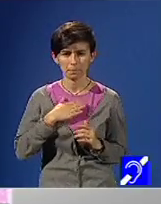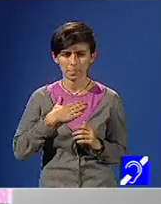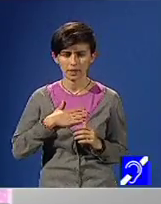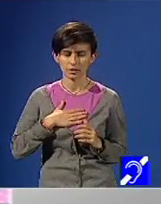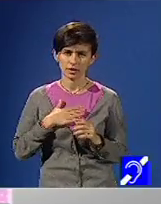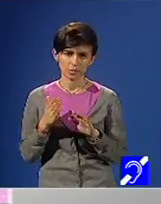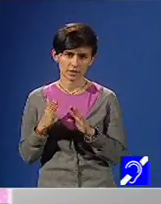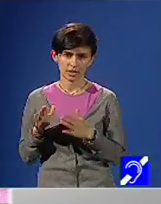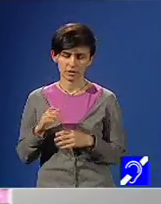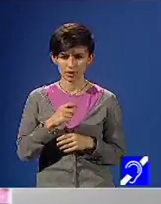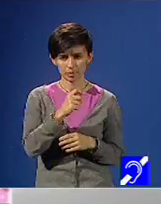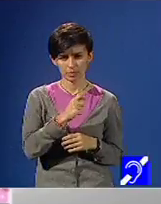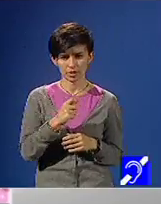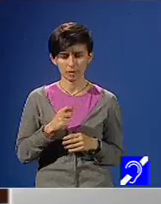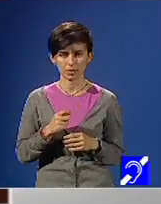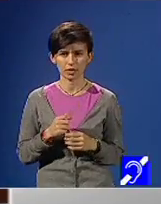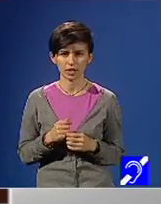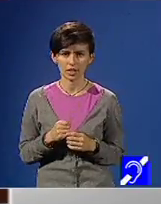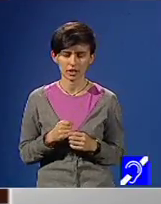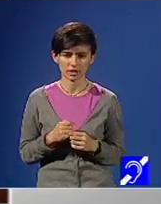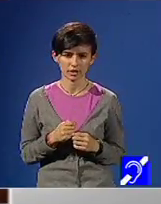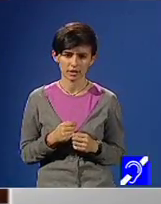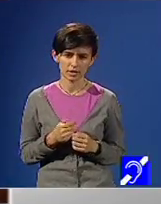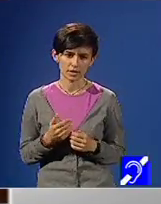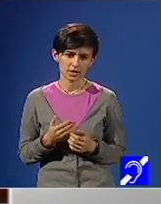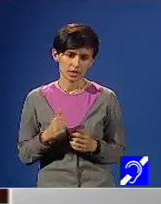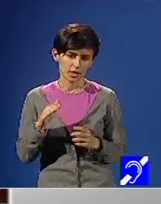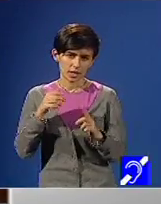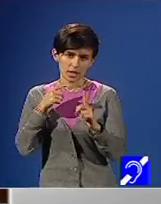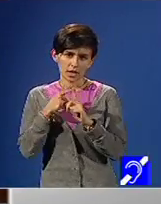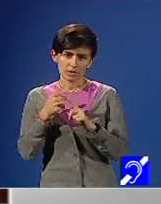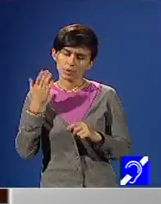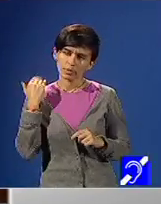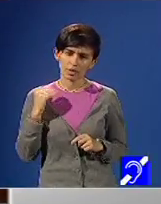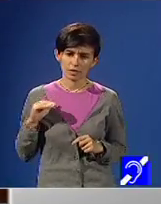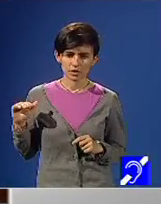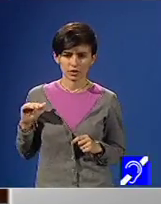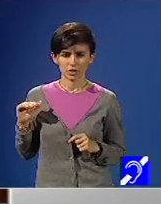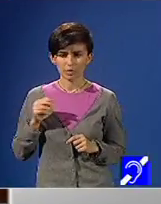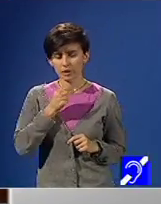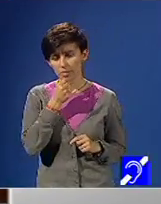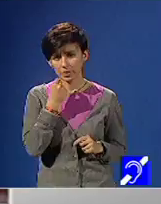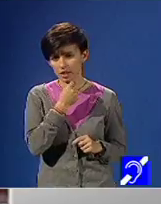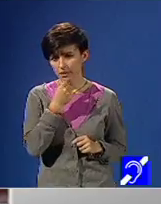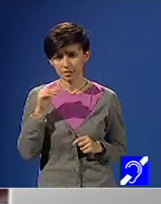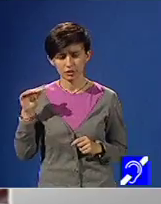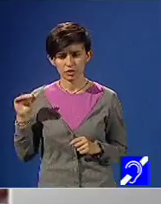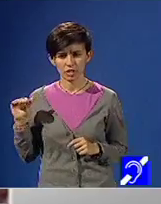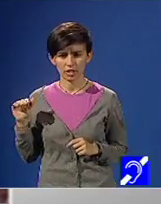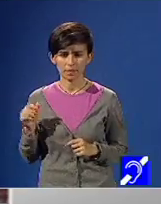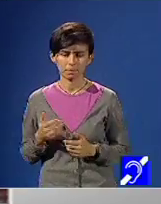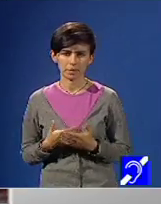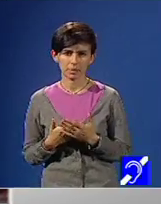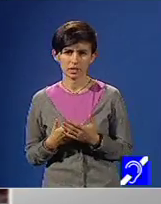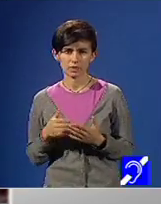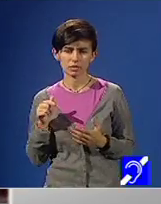demarăm un proiect destinat foștilor noștri copii, foștilor beneficiari, pentru că ei în